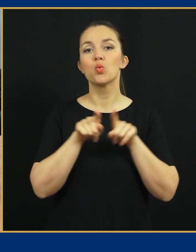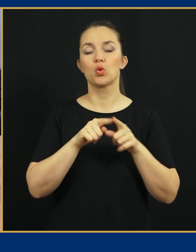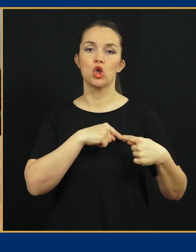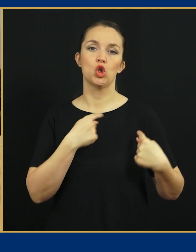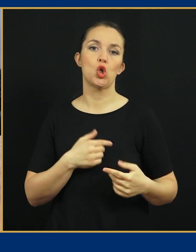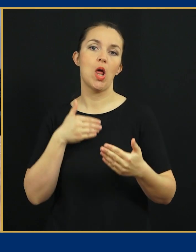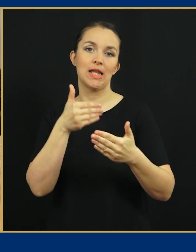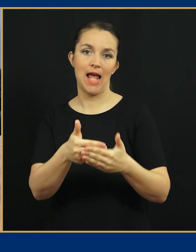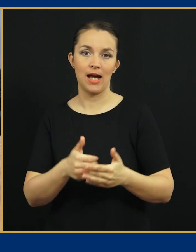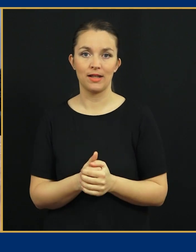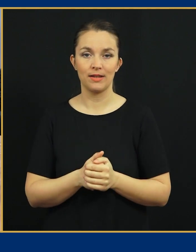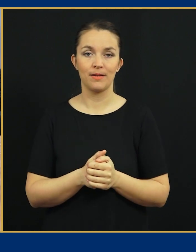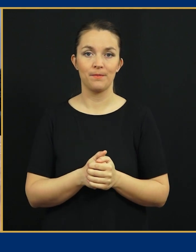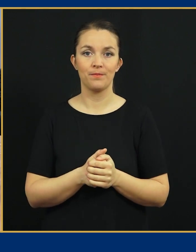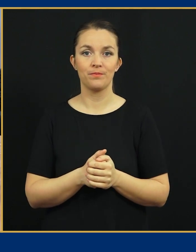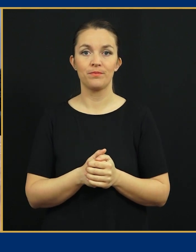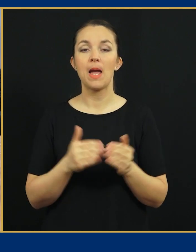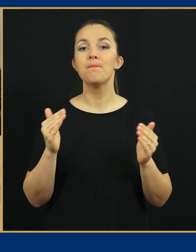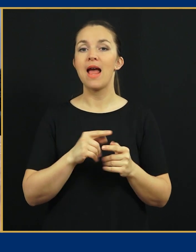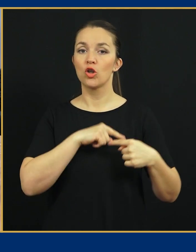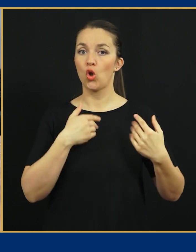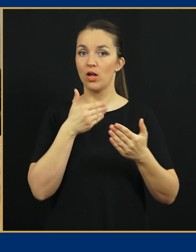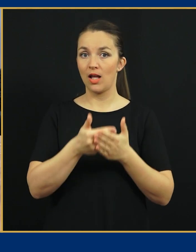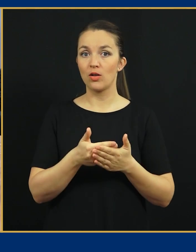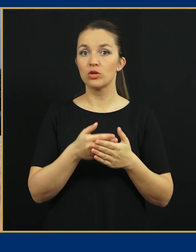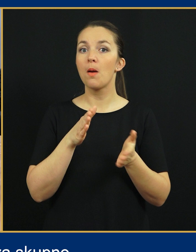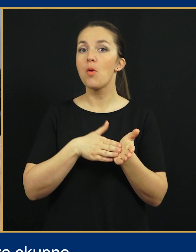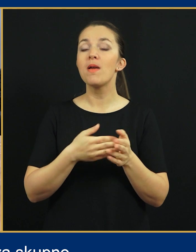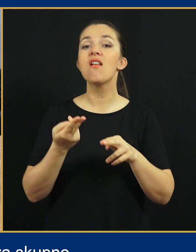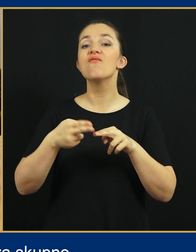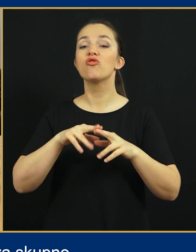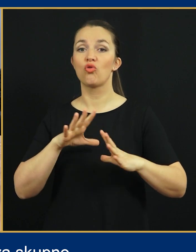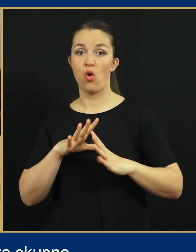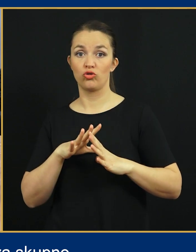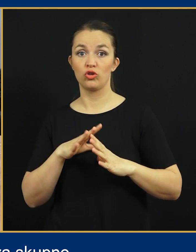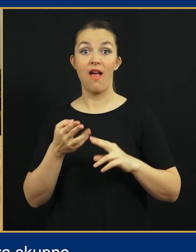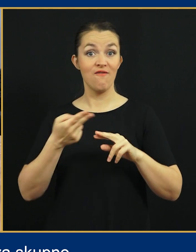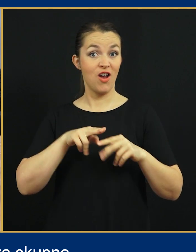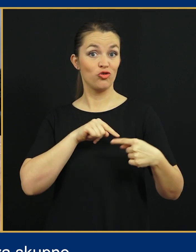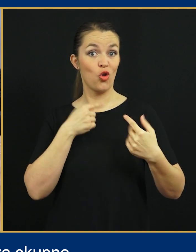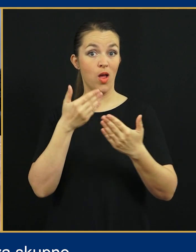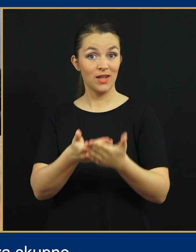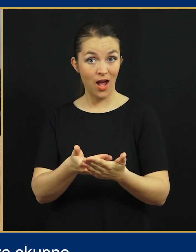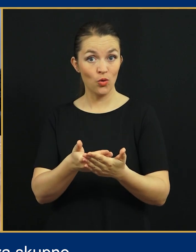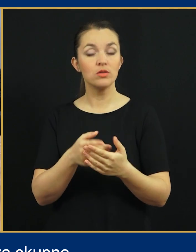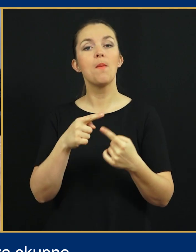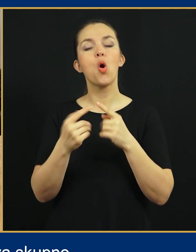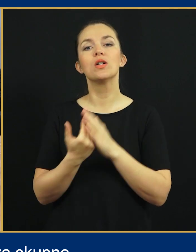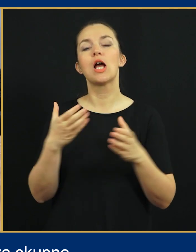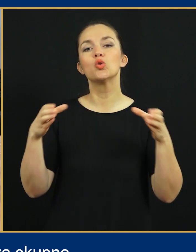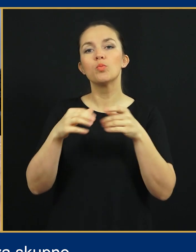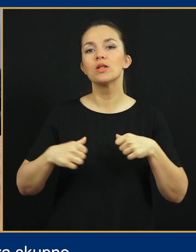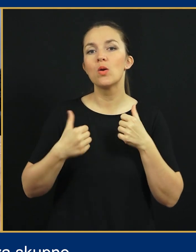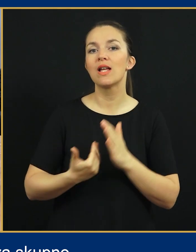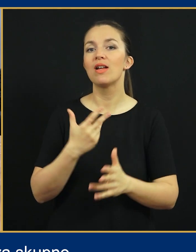solidarni. Manj solidarnosti pomeni več groženj. Več solidarnosti pa je pogoj za skupno zavzemanje za